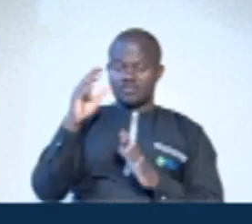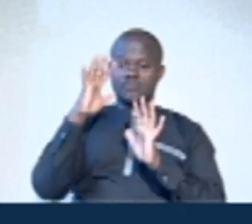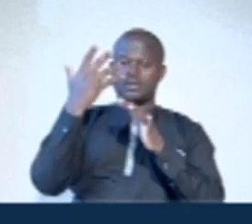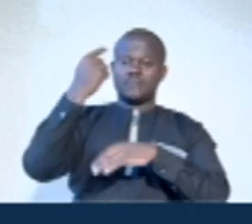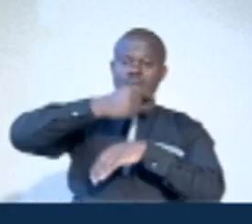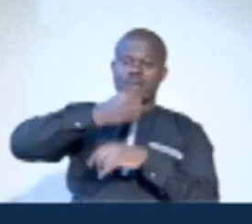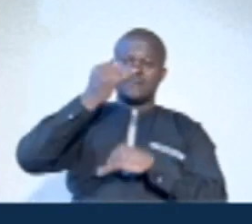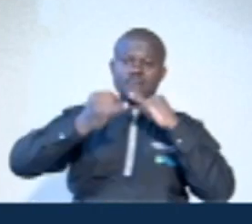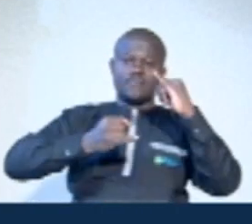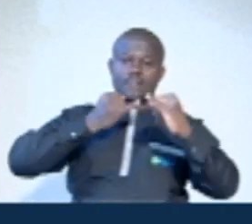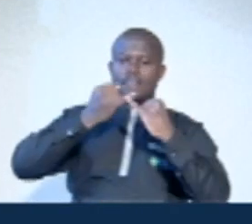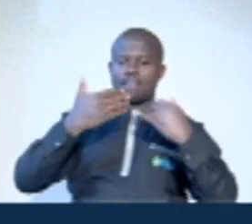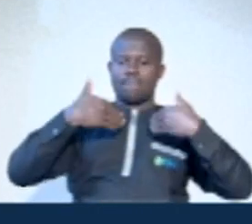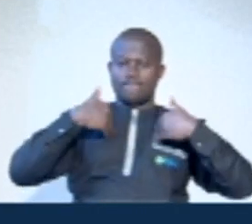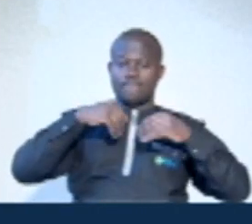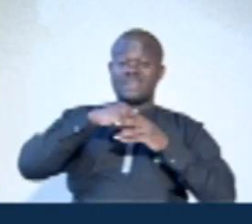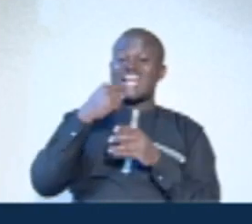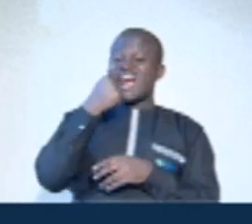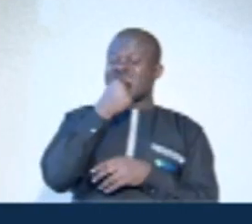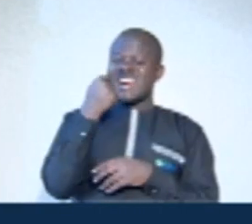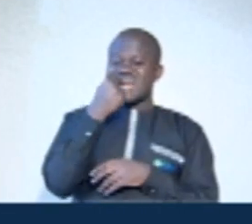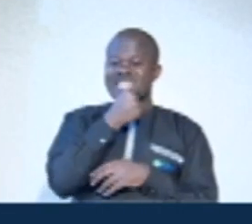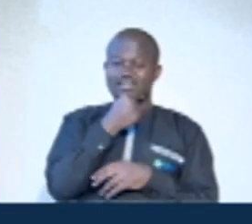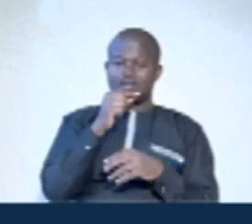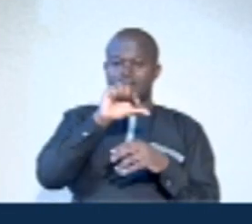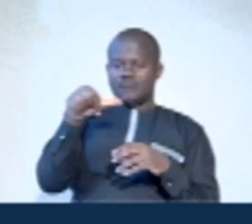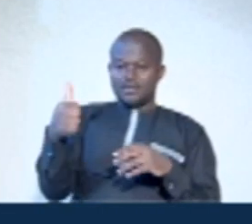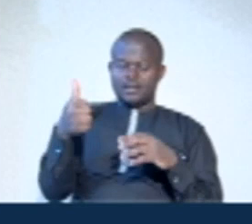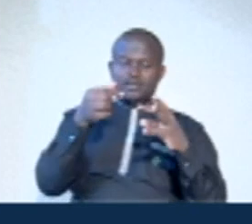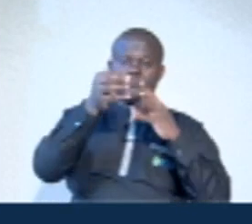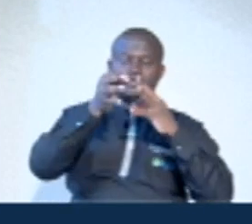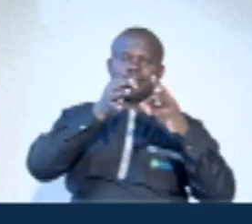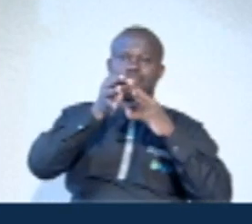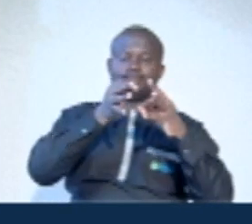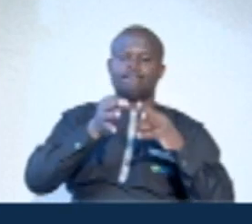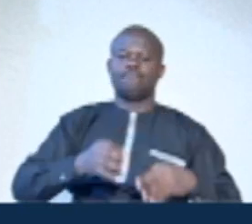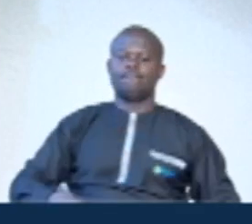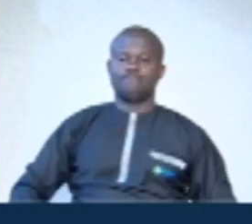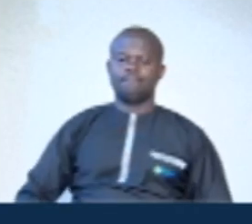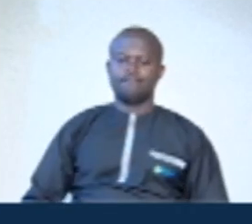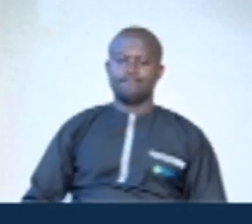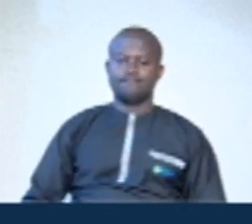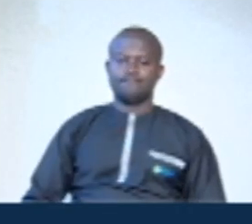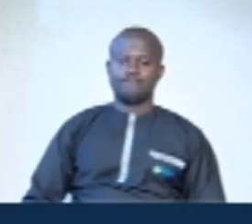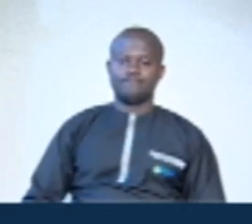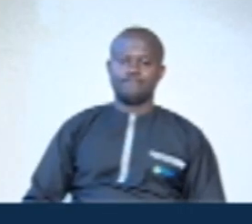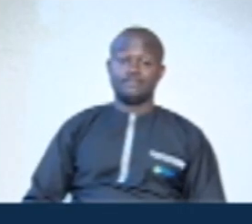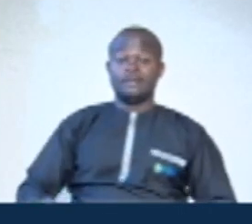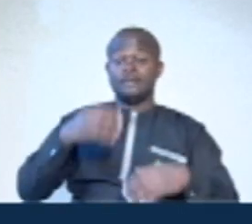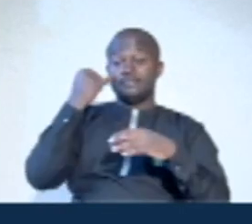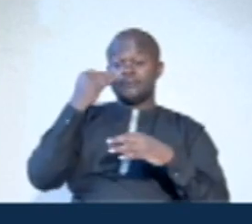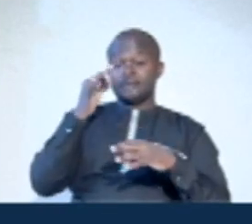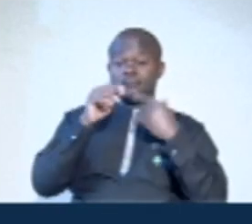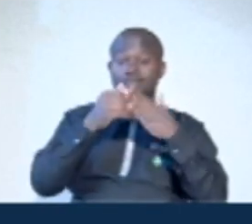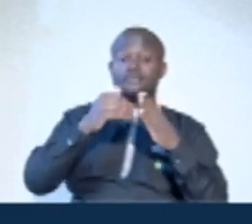umunsi mpuzamahanga w'ubuzima bwo mu kanwa. Ibindi kuri inkuru turabyezwaho na Fiston Felix Habineza. Nubwo hari